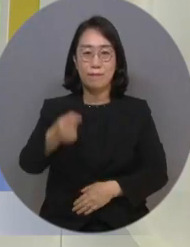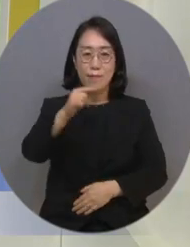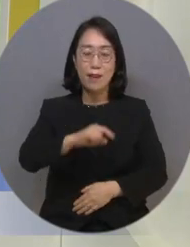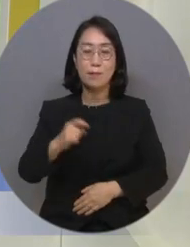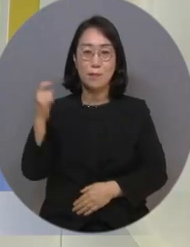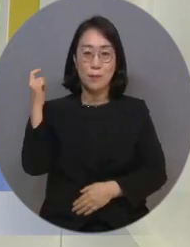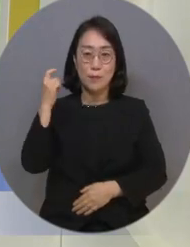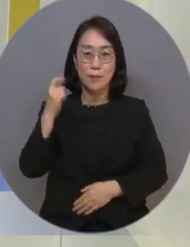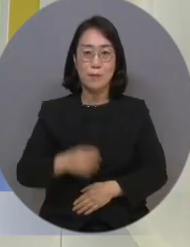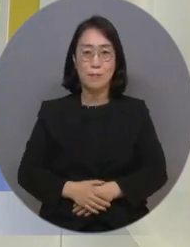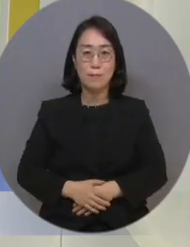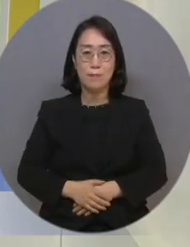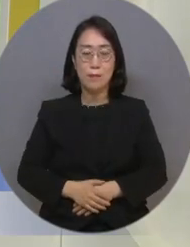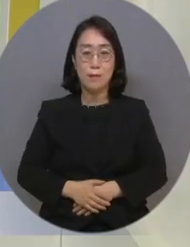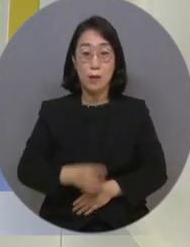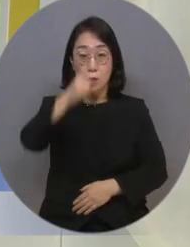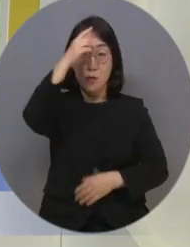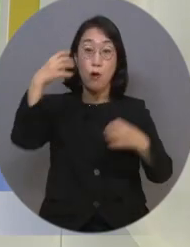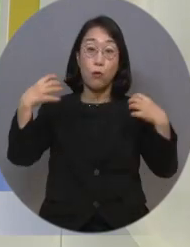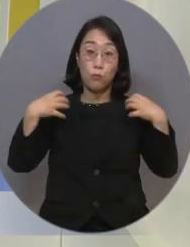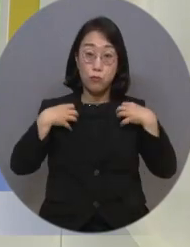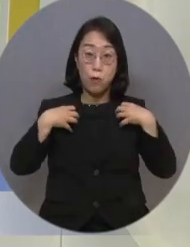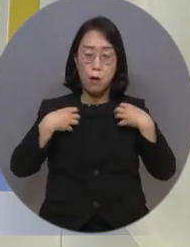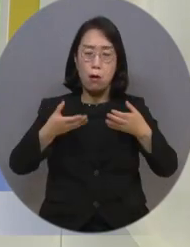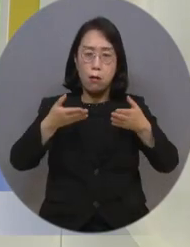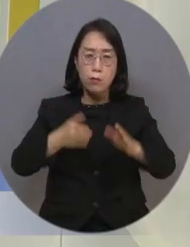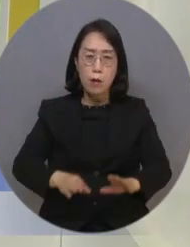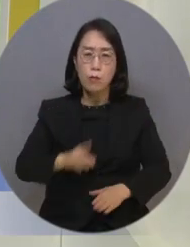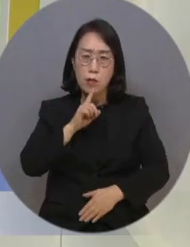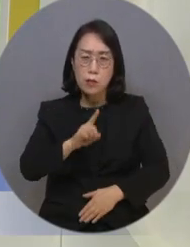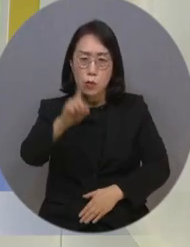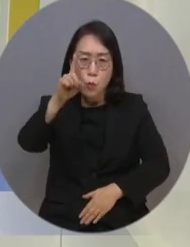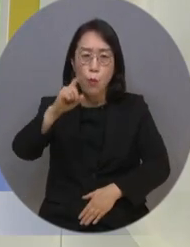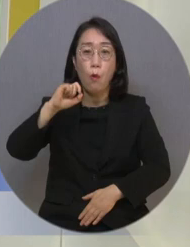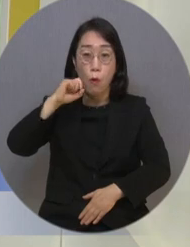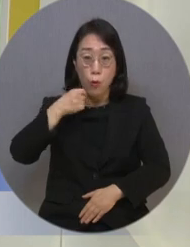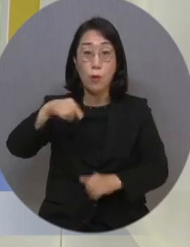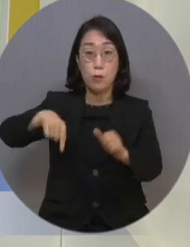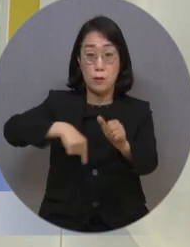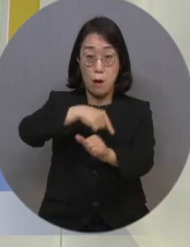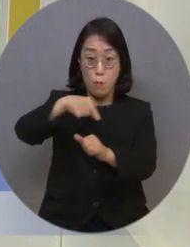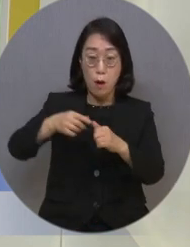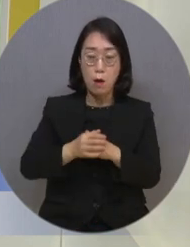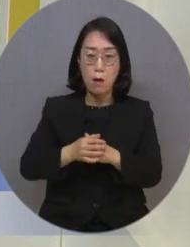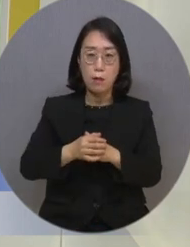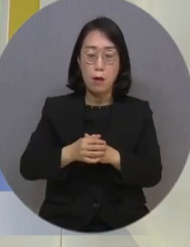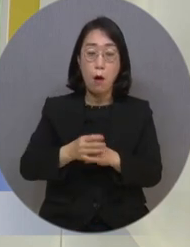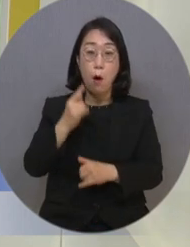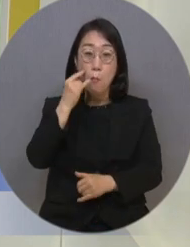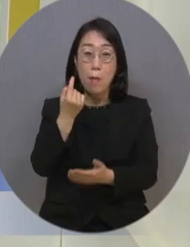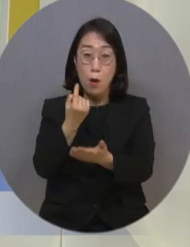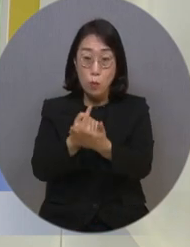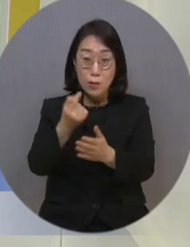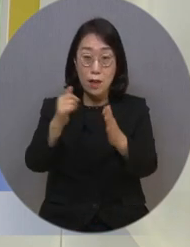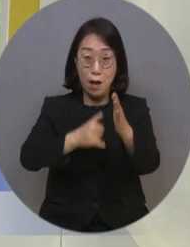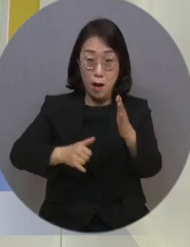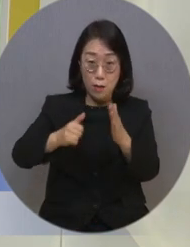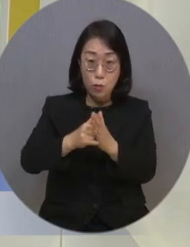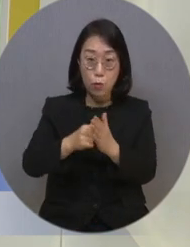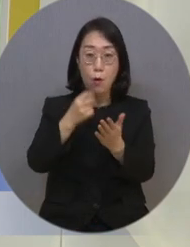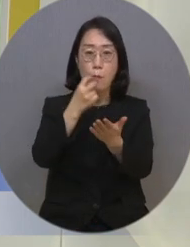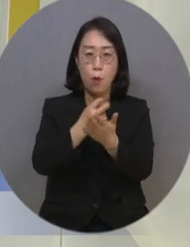다음 소식입니다 윤석열 정부가 출생신고에 어려움을 겪는 미혼부 자녀의 아동수당 신청 절차 개선에